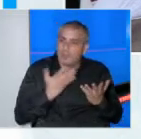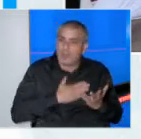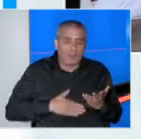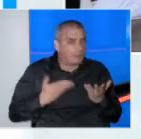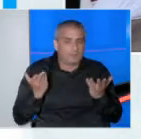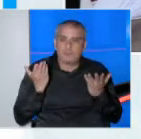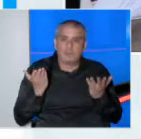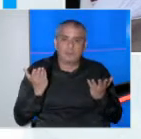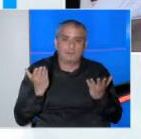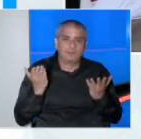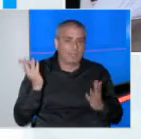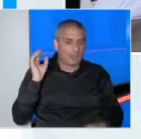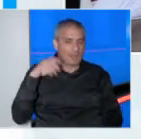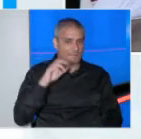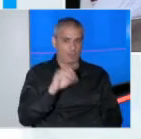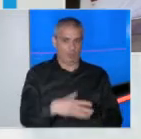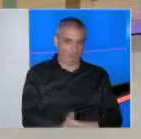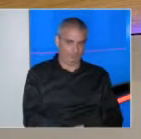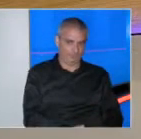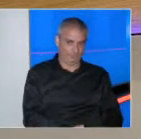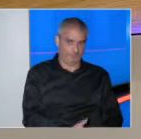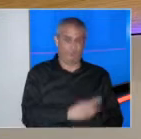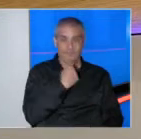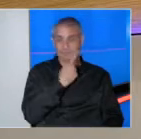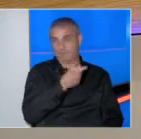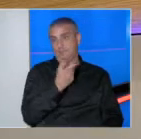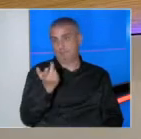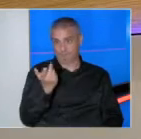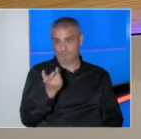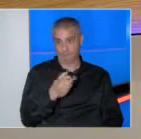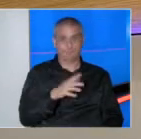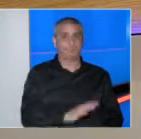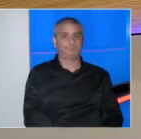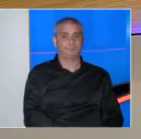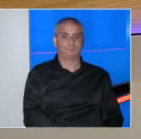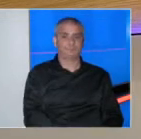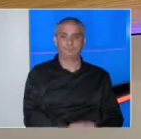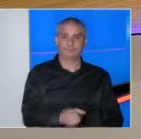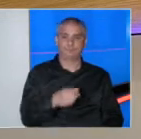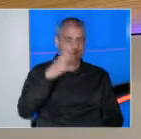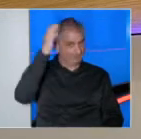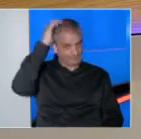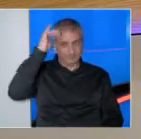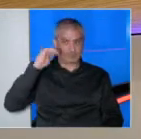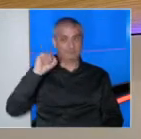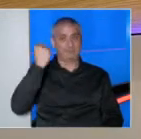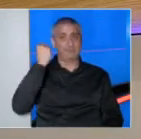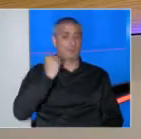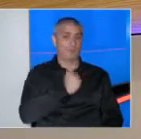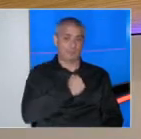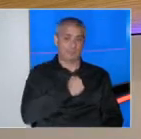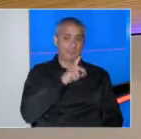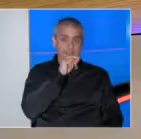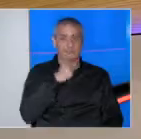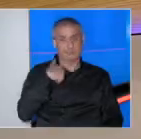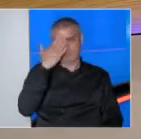דורות. לאן אתה עוד רוצה להגיע? כך בן גביר לבנט. סמוטריץ', בצלאל סמוטריץ', יושב ראש הציונות הדתית